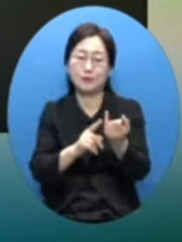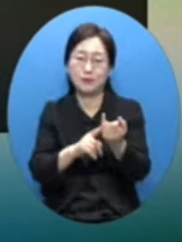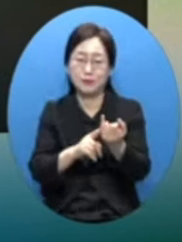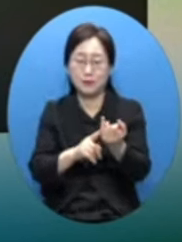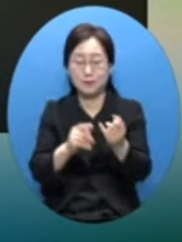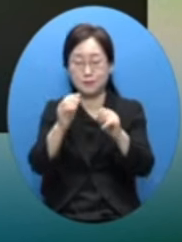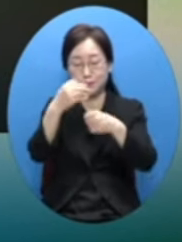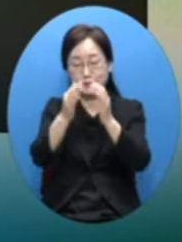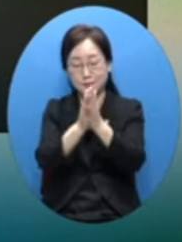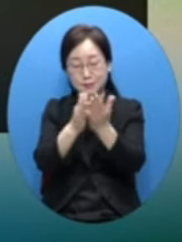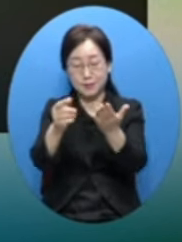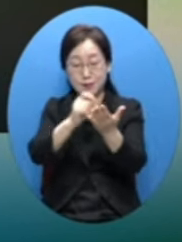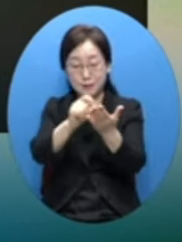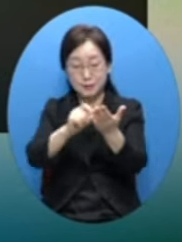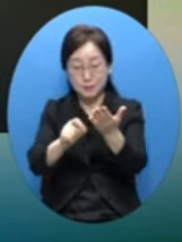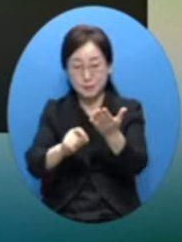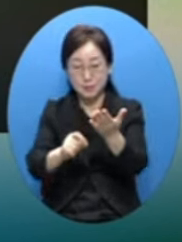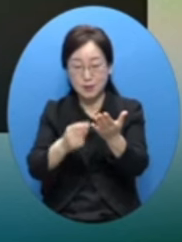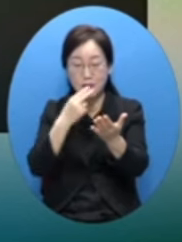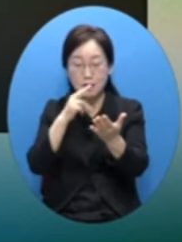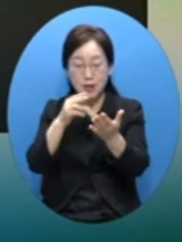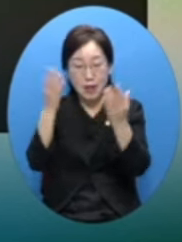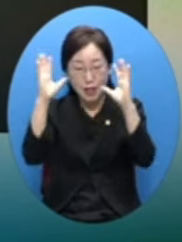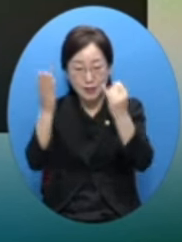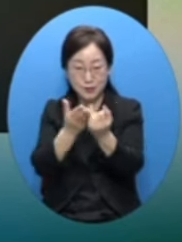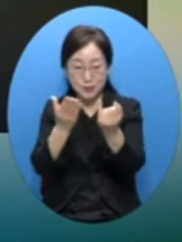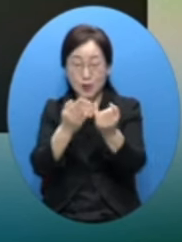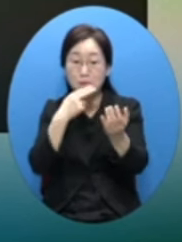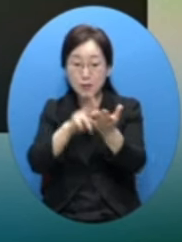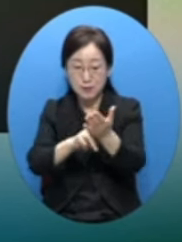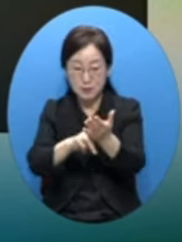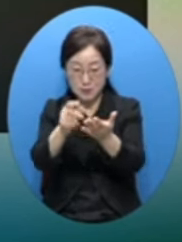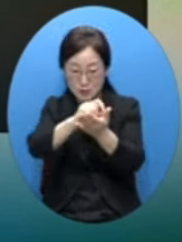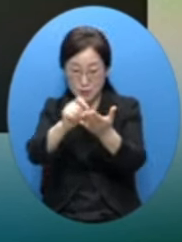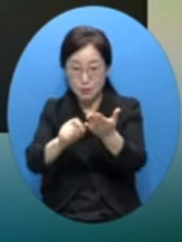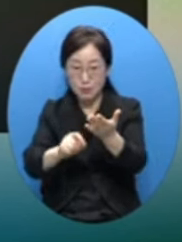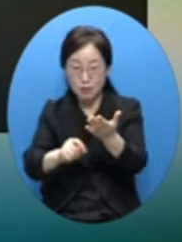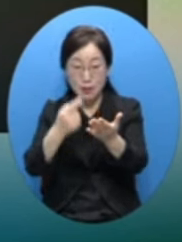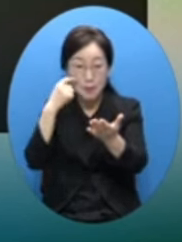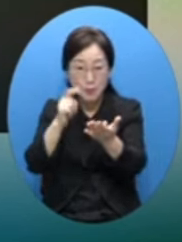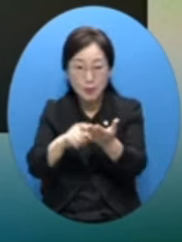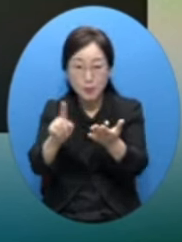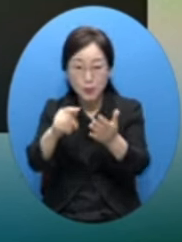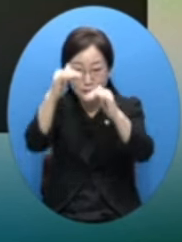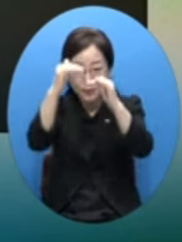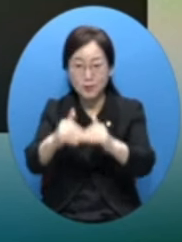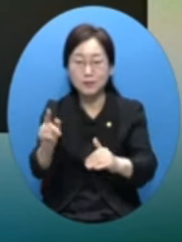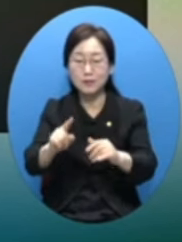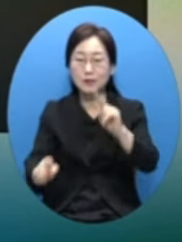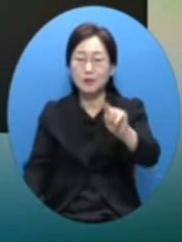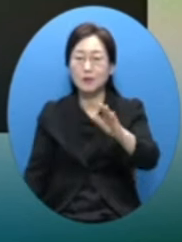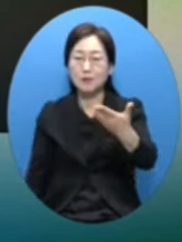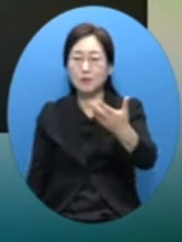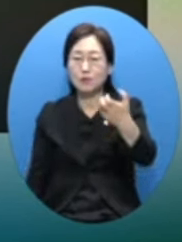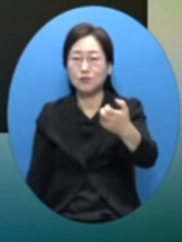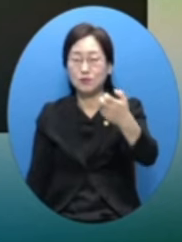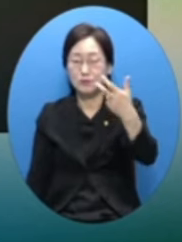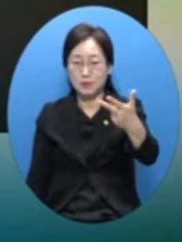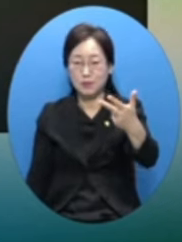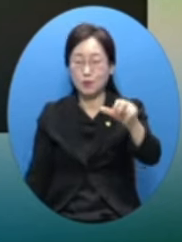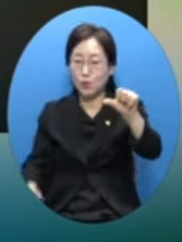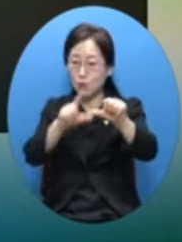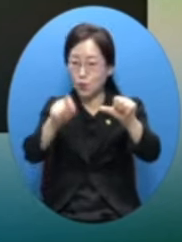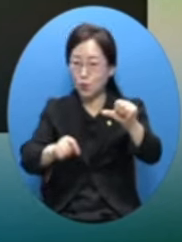쓴 편지가 발견됐습니다. 이 1897년 5월 10일 날 일기 가운데